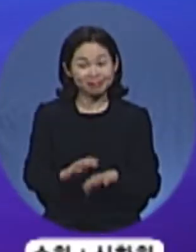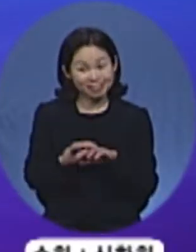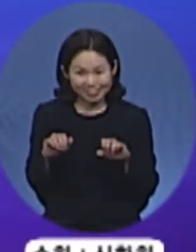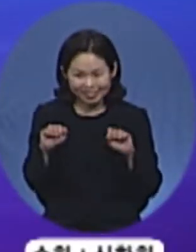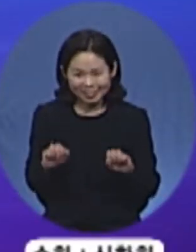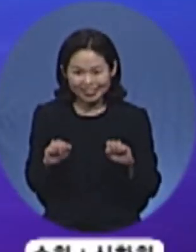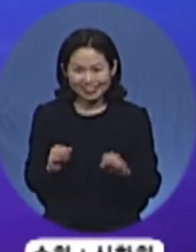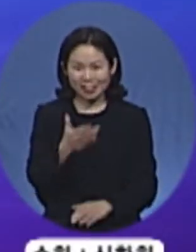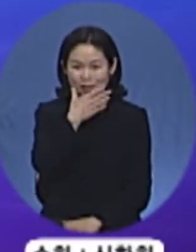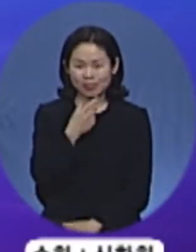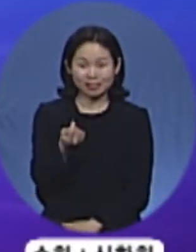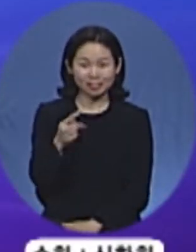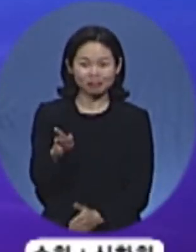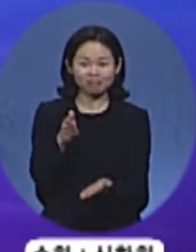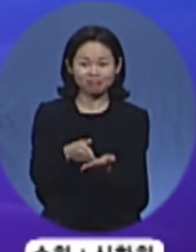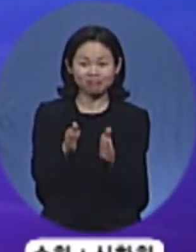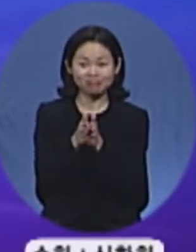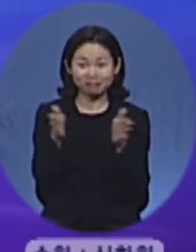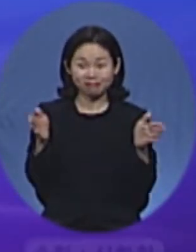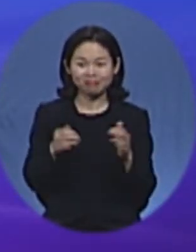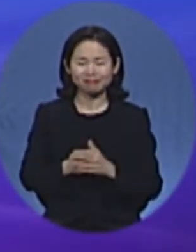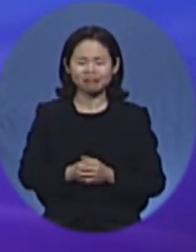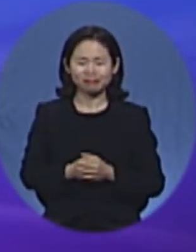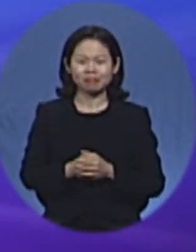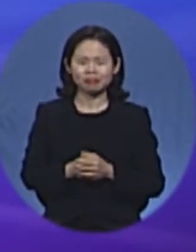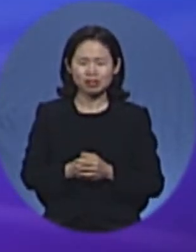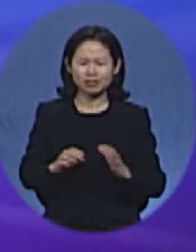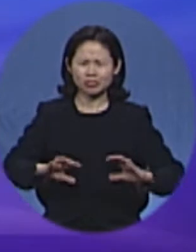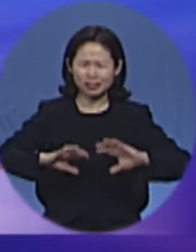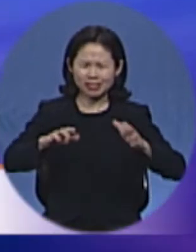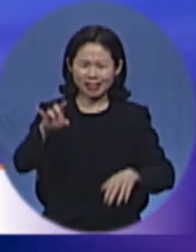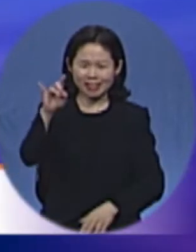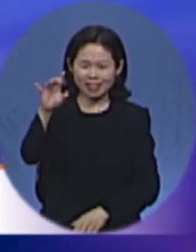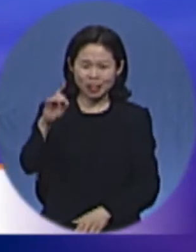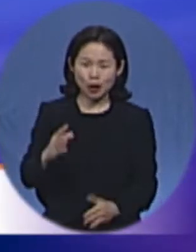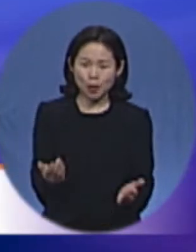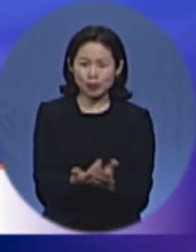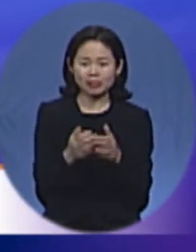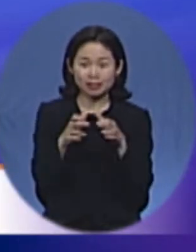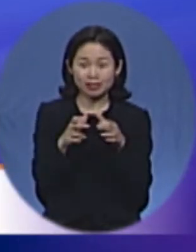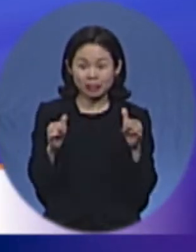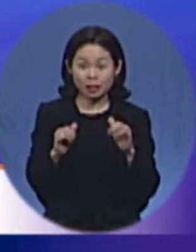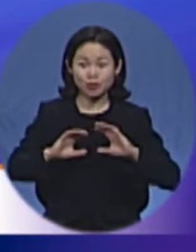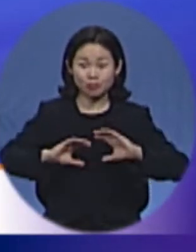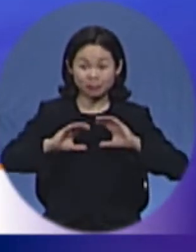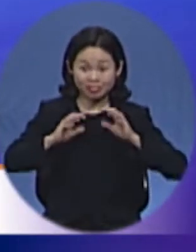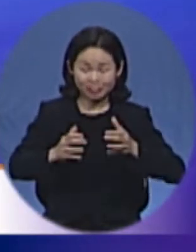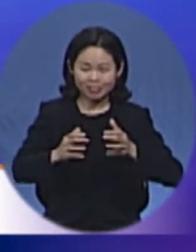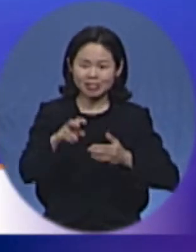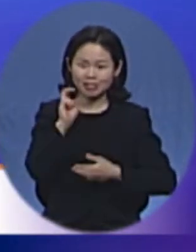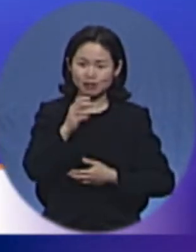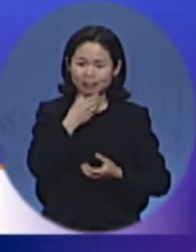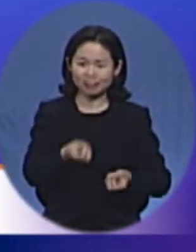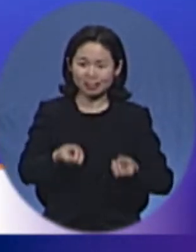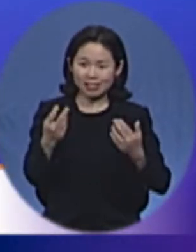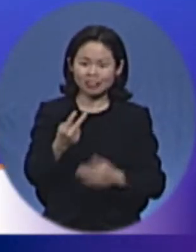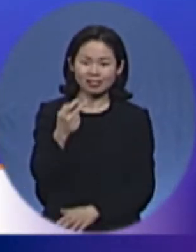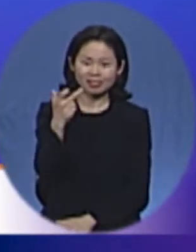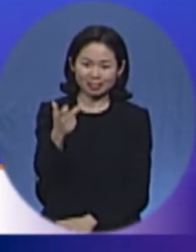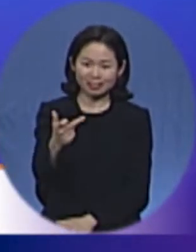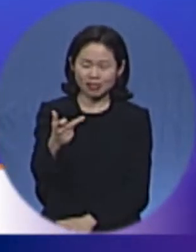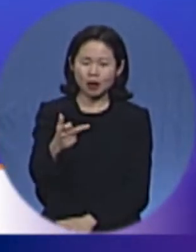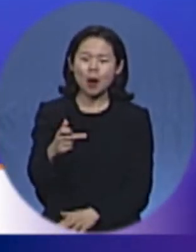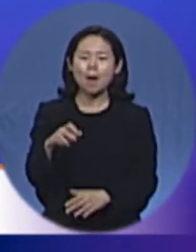시청자 여러분 안녕하십니까? 복지TV 뉴스입니다. 전 세계 유일의 발달장애인 국제 음악 축제죠. 2017 평창